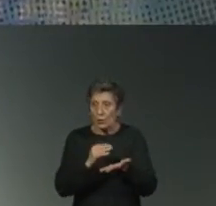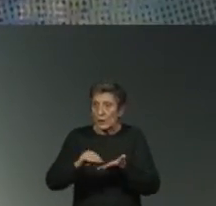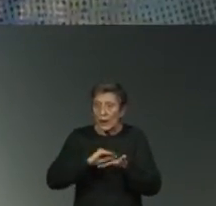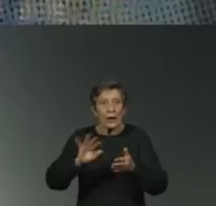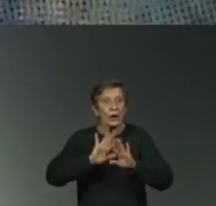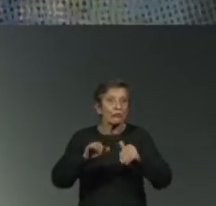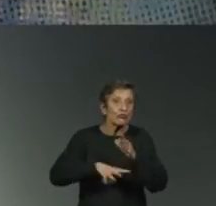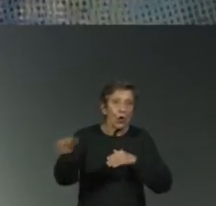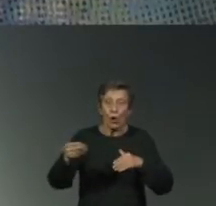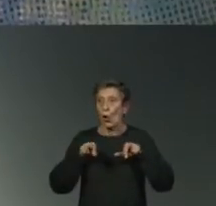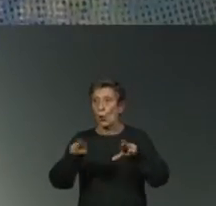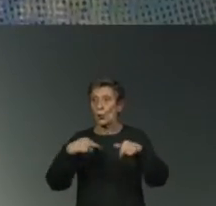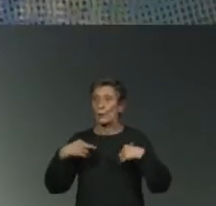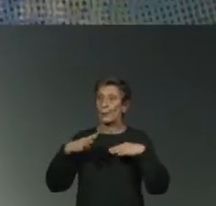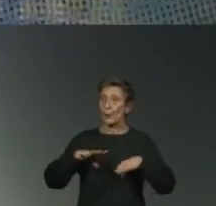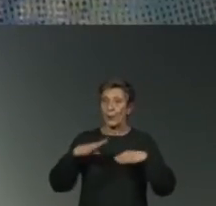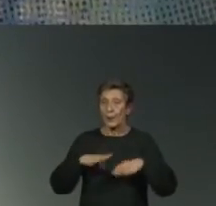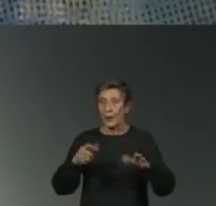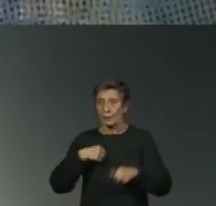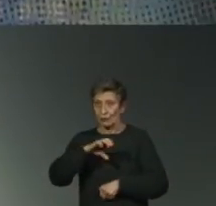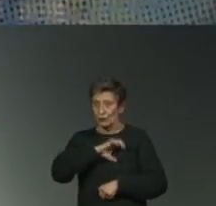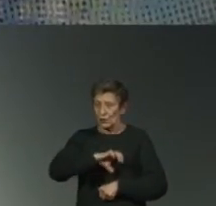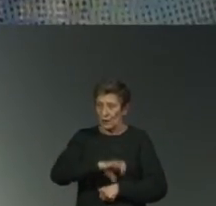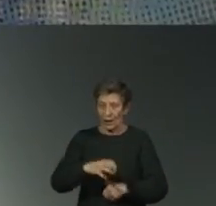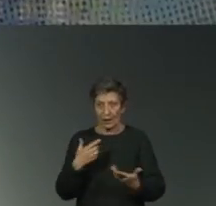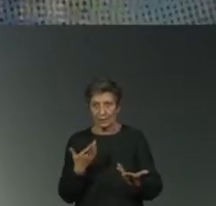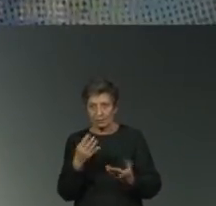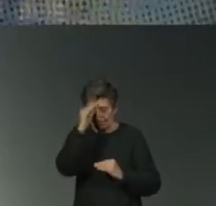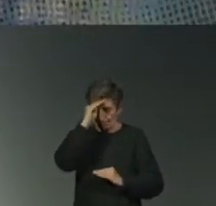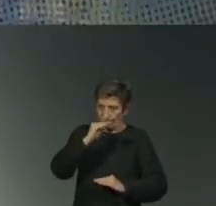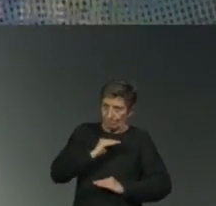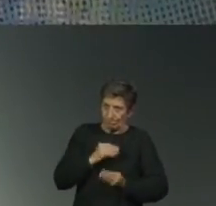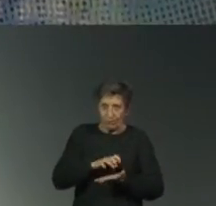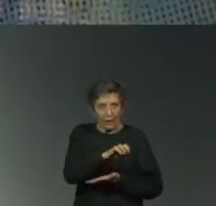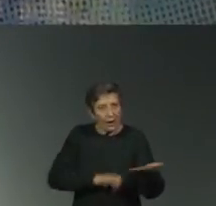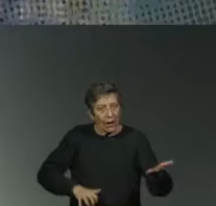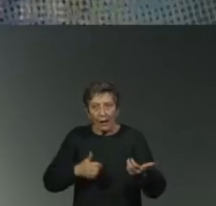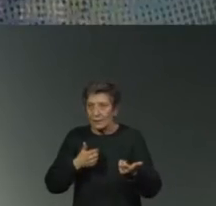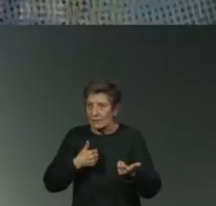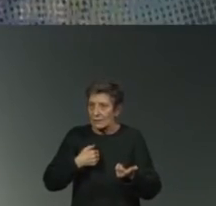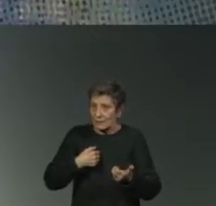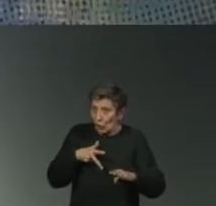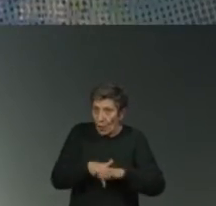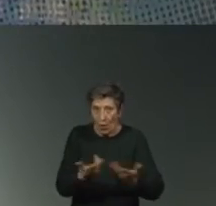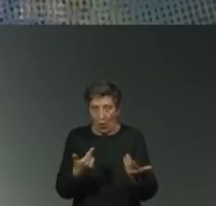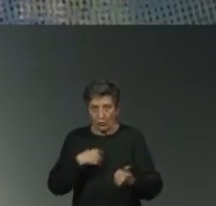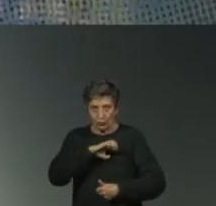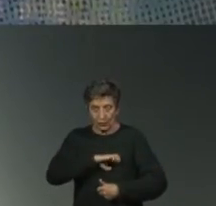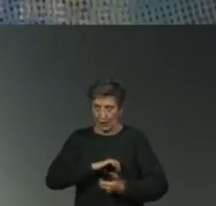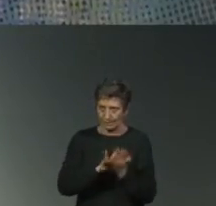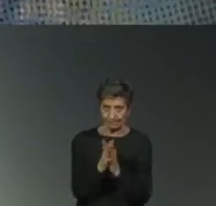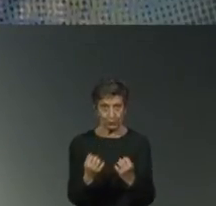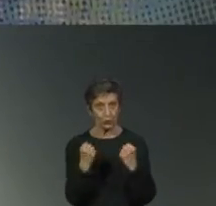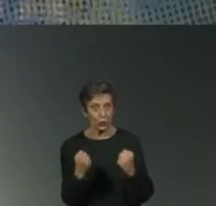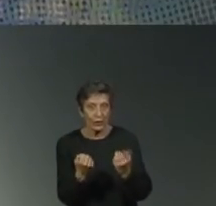rue et que j'essaie de consolider la confiance que je peux avoir dans le texte que je commence, parce que c'est toujours une question